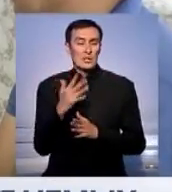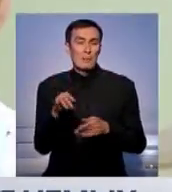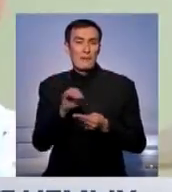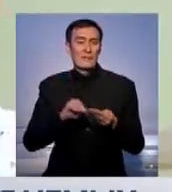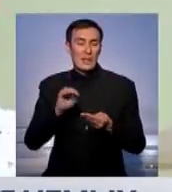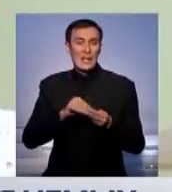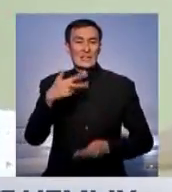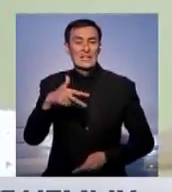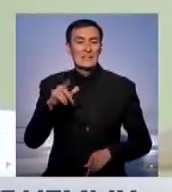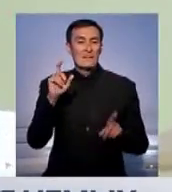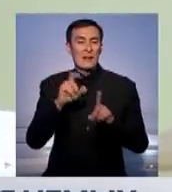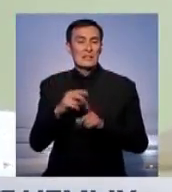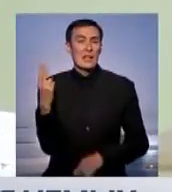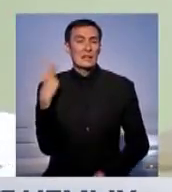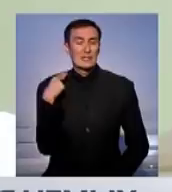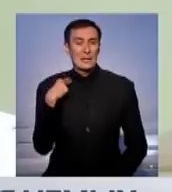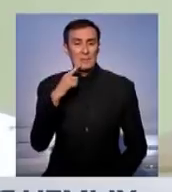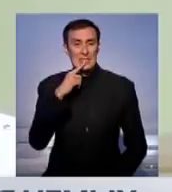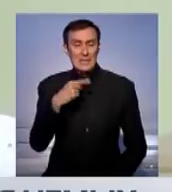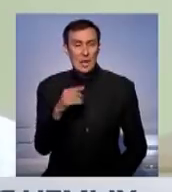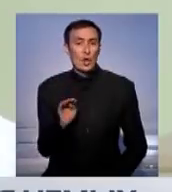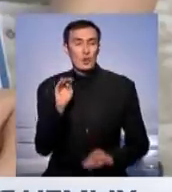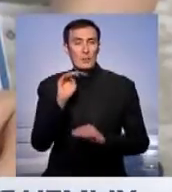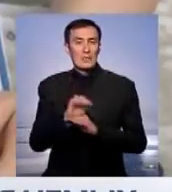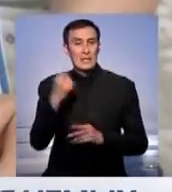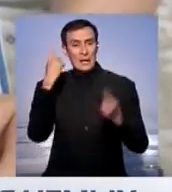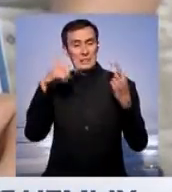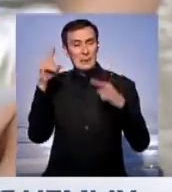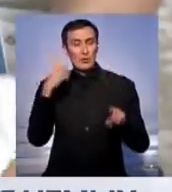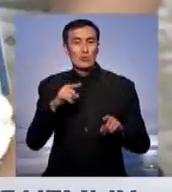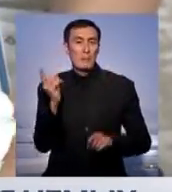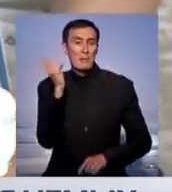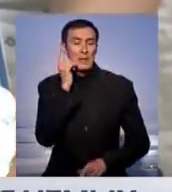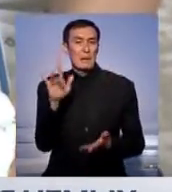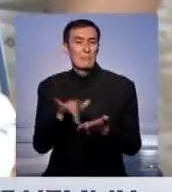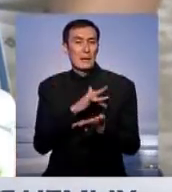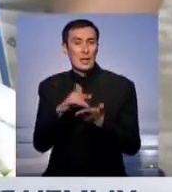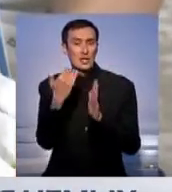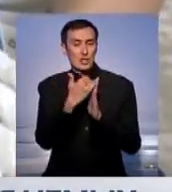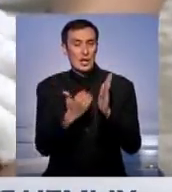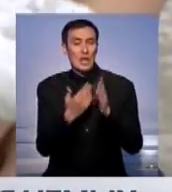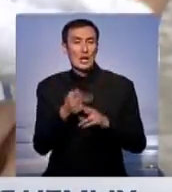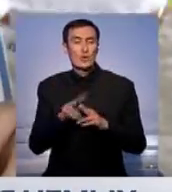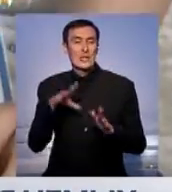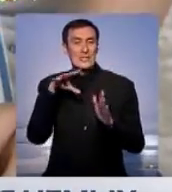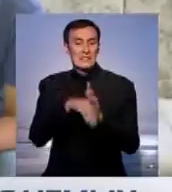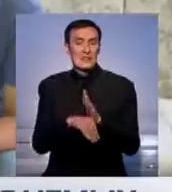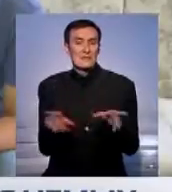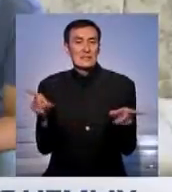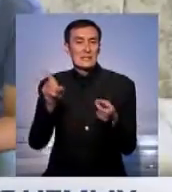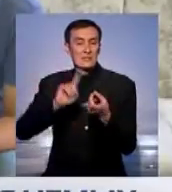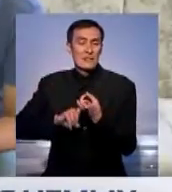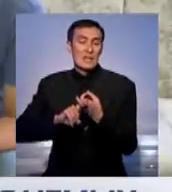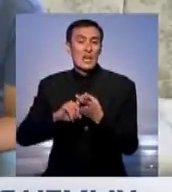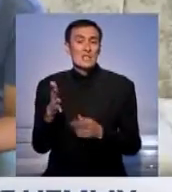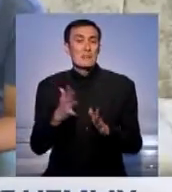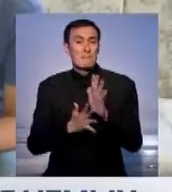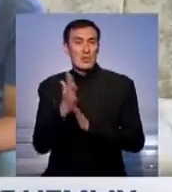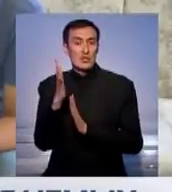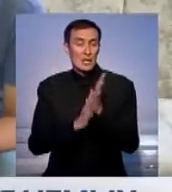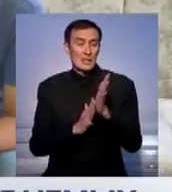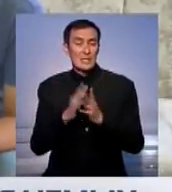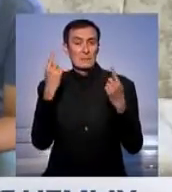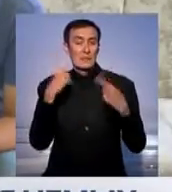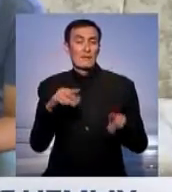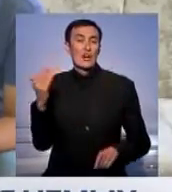больше 30 фраз на английском языке. Дополнительно разработано мобильное приложение, которое связывается с перчаткой через Bluetooth.